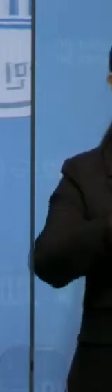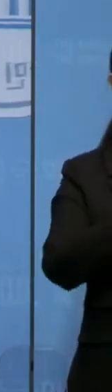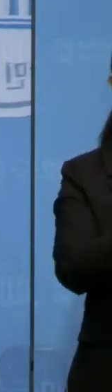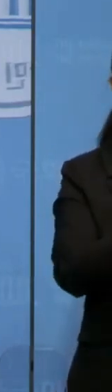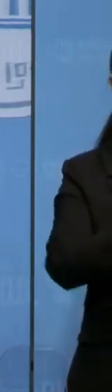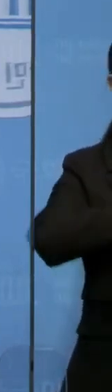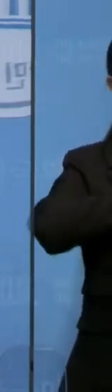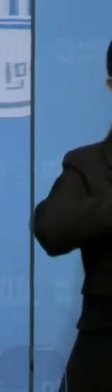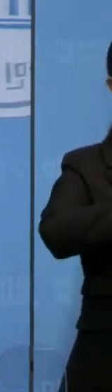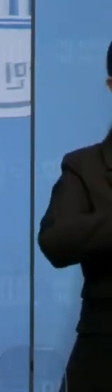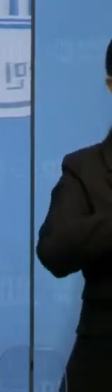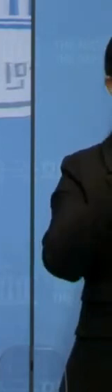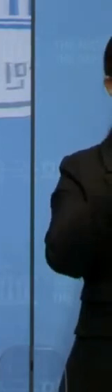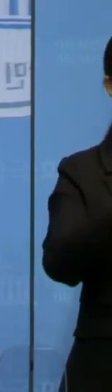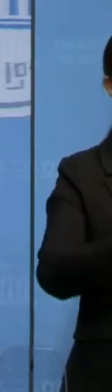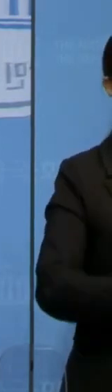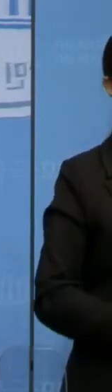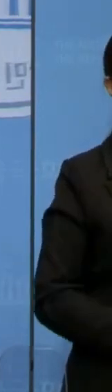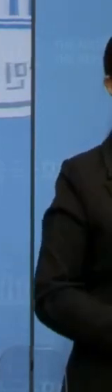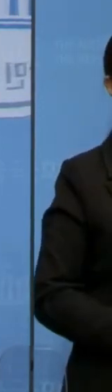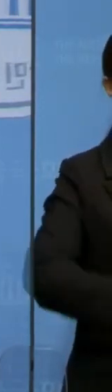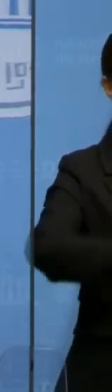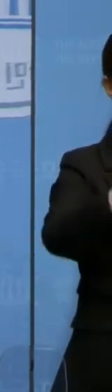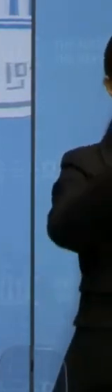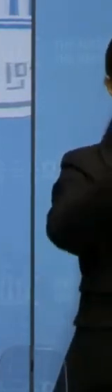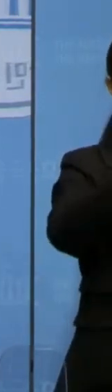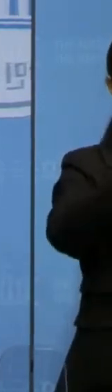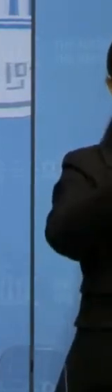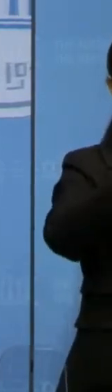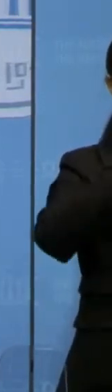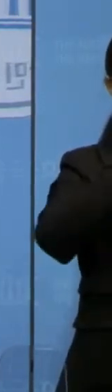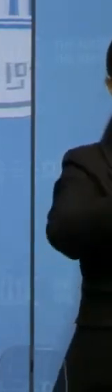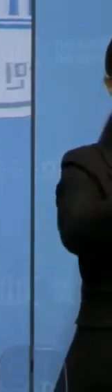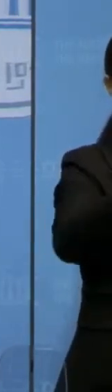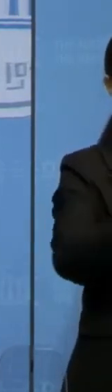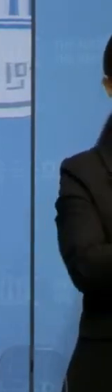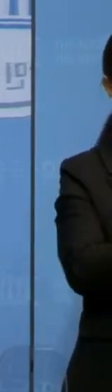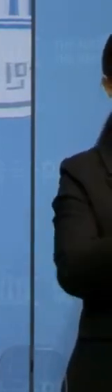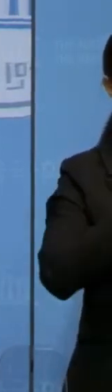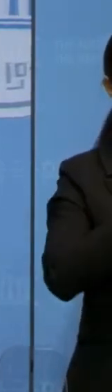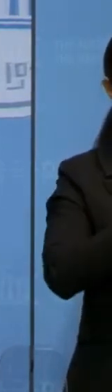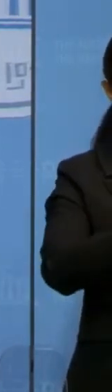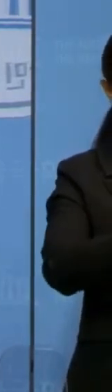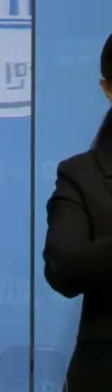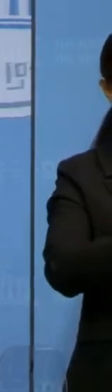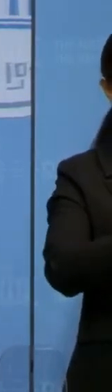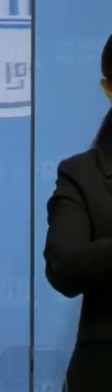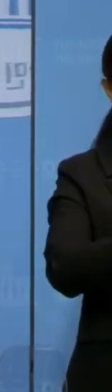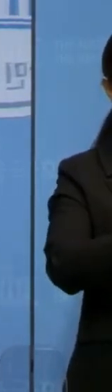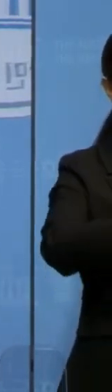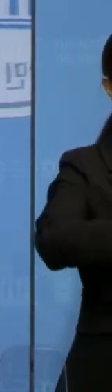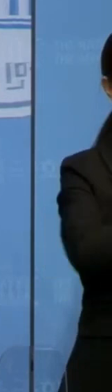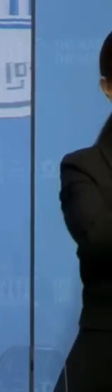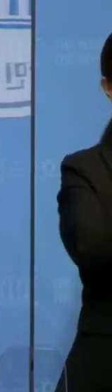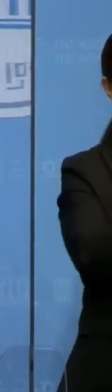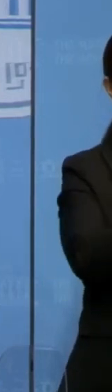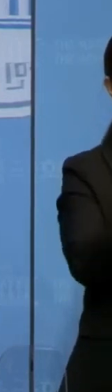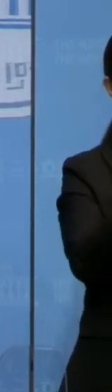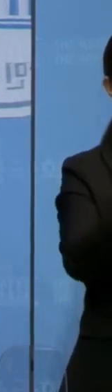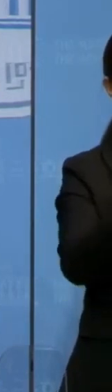약속드립니다 첫째 다음을 안정시키고 단결 시키겠습니다